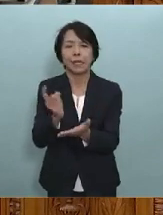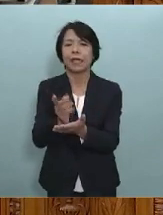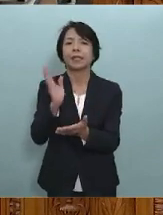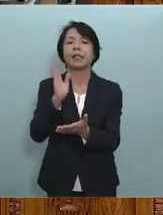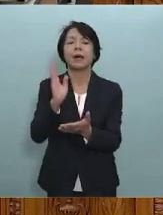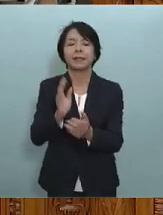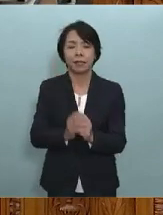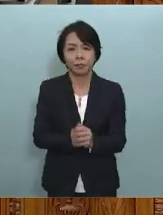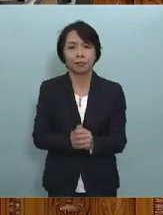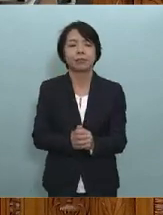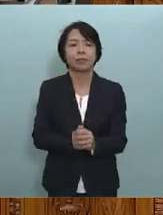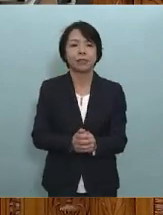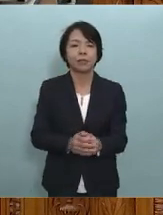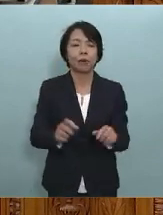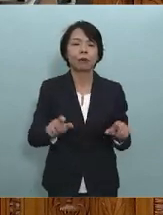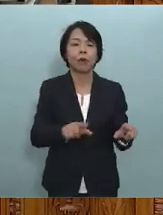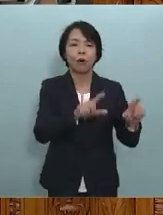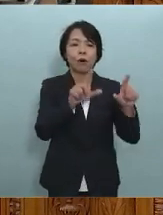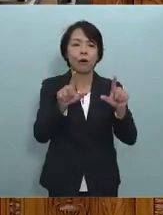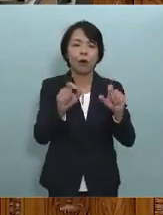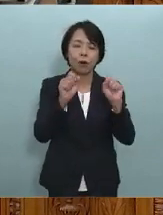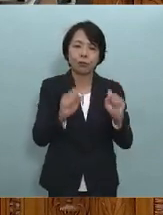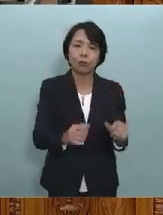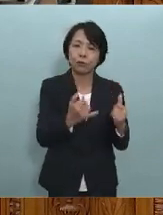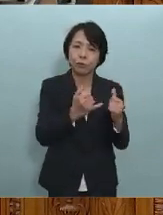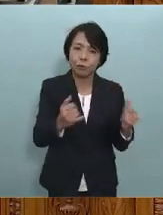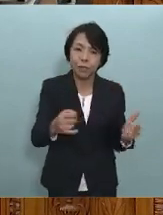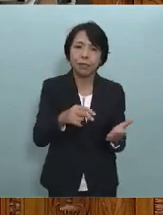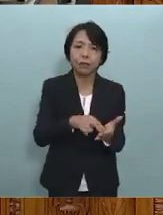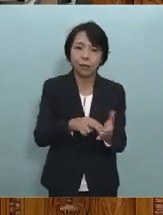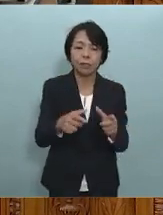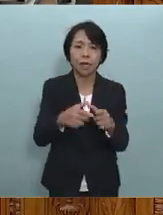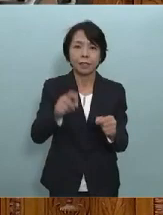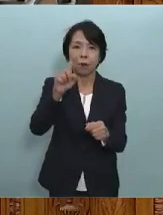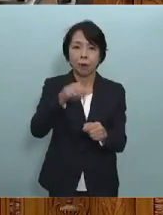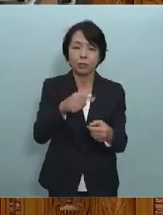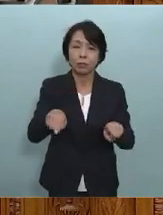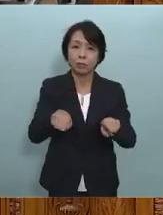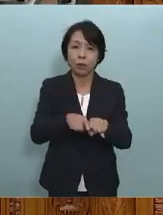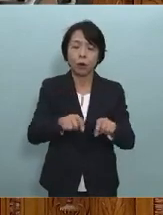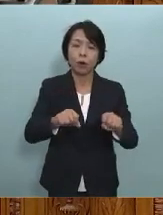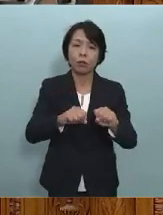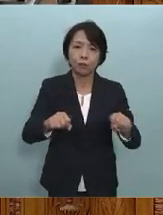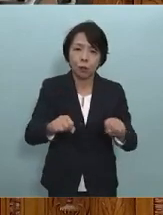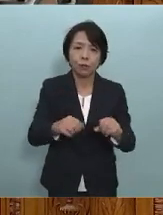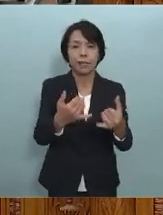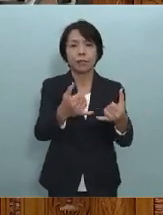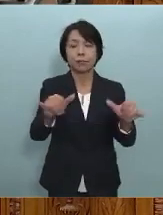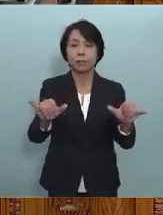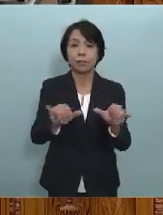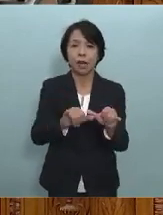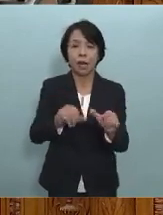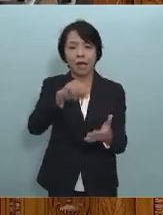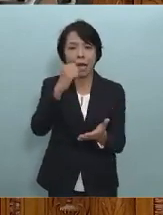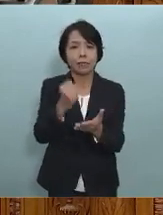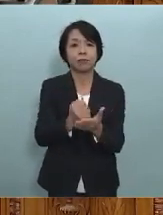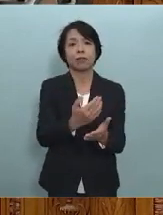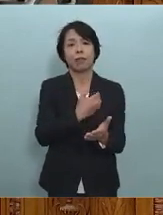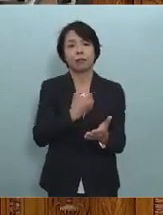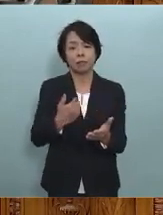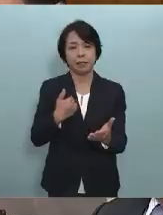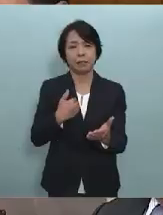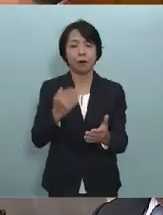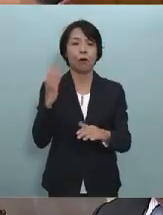なく住民として日本人と強制できる社会が実現できるよう総理の